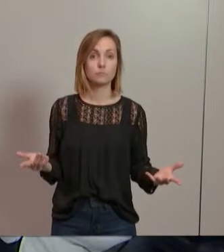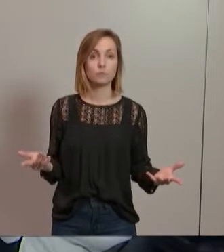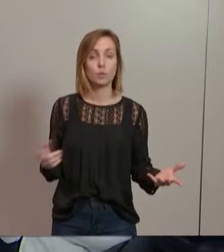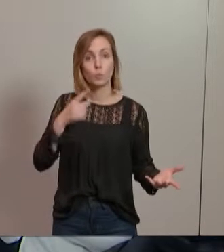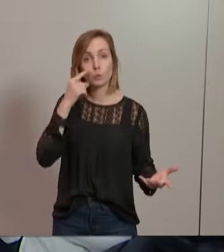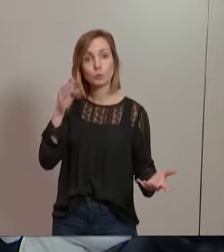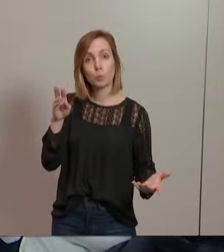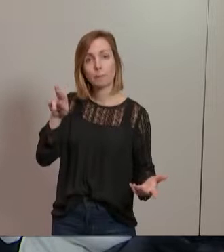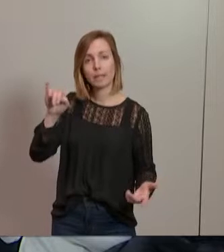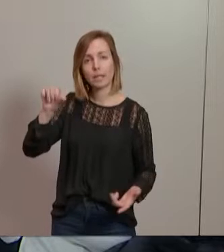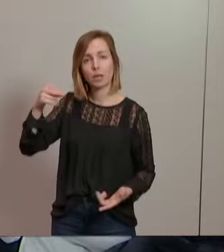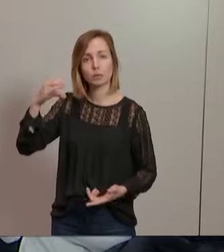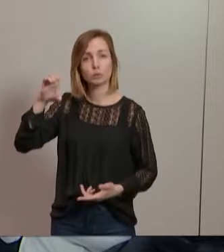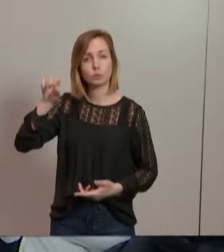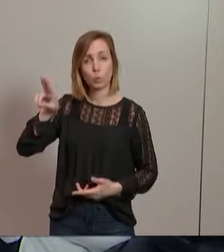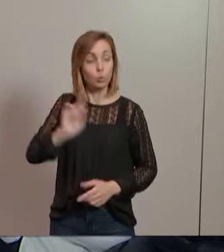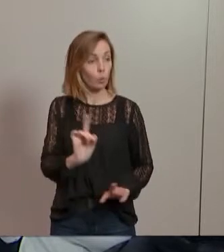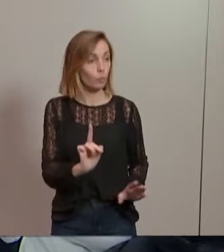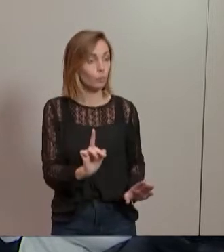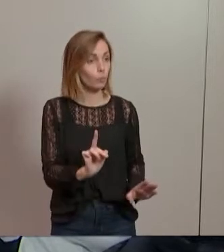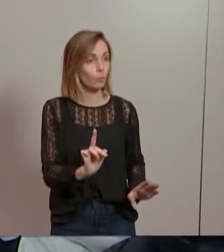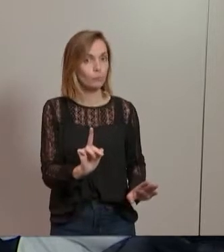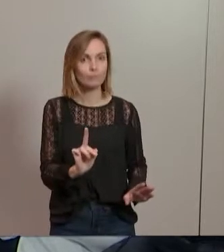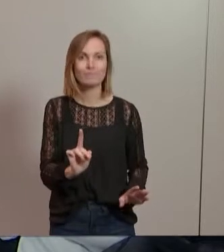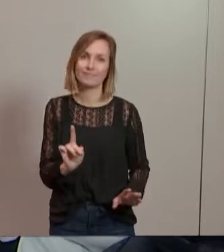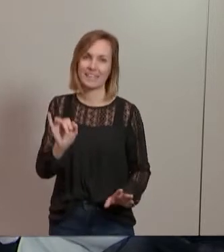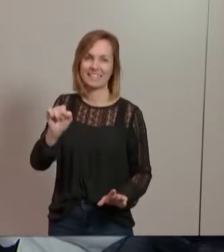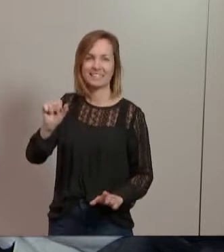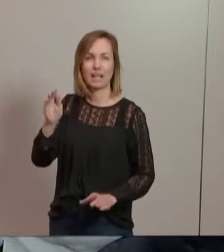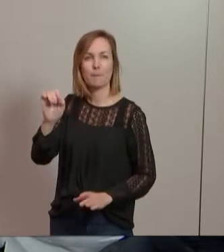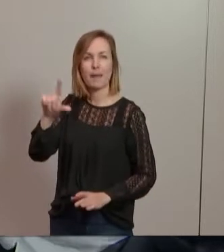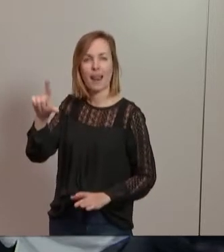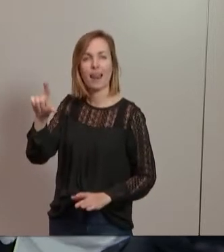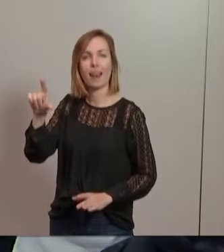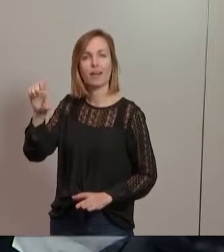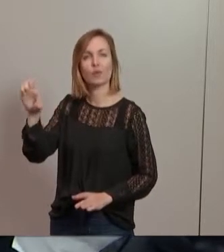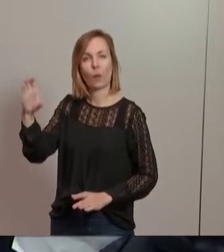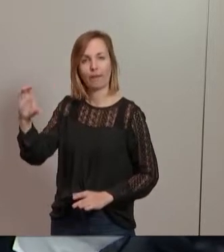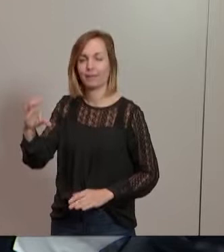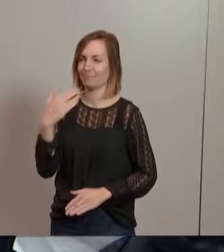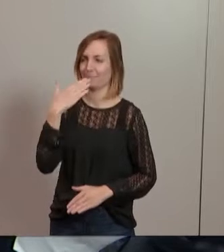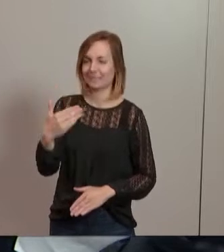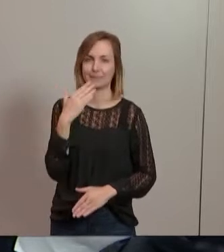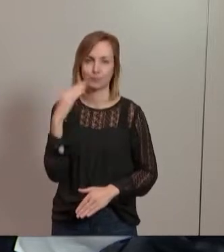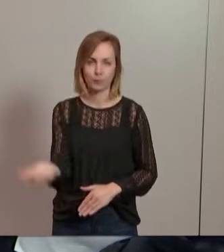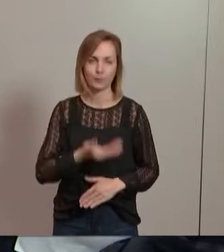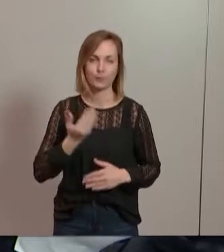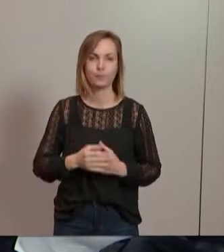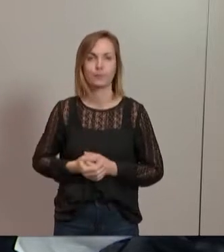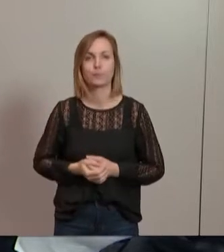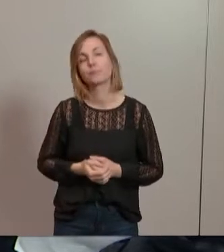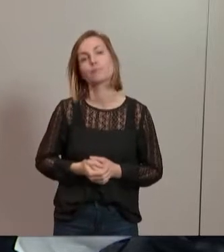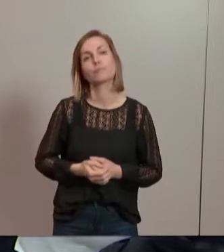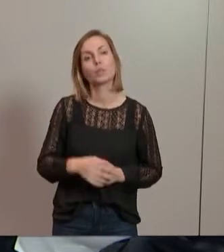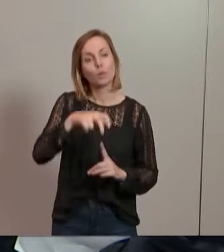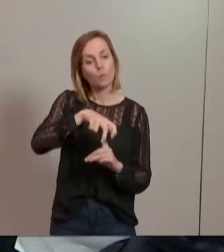Hugues Briançon. Non. Non. C'est Isabelle, pardon. Isabelle Coirier. Merci, bonsoir.